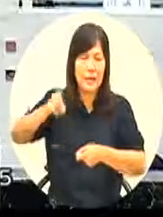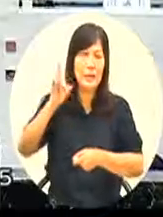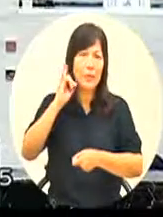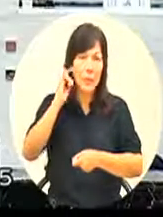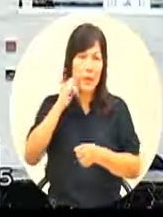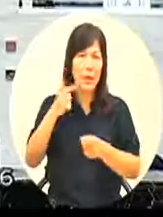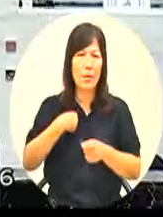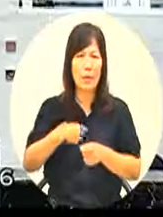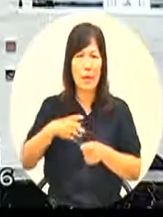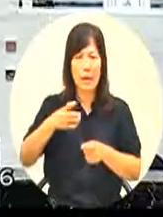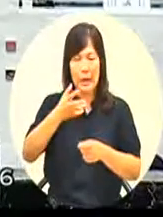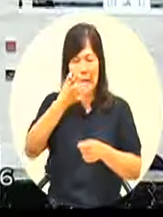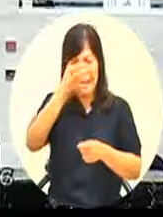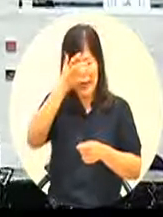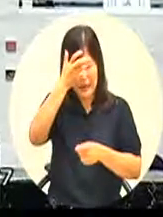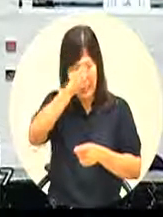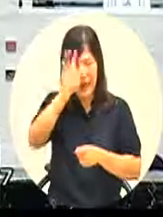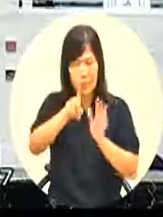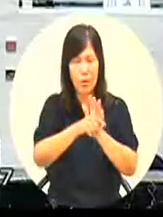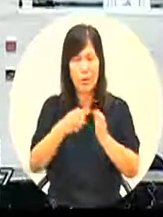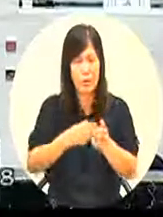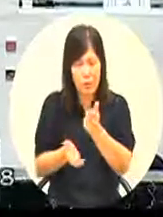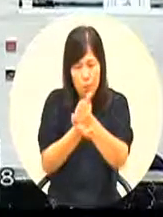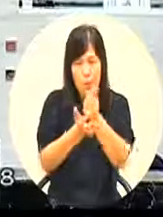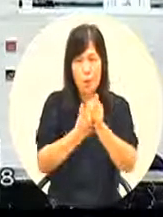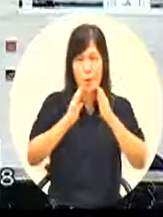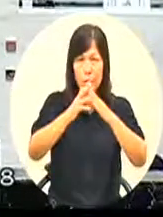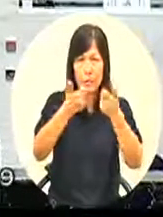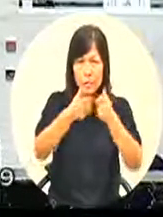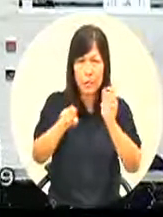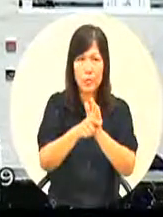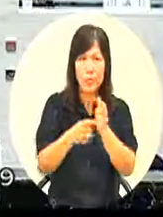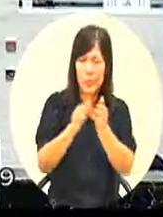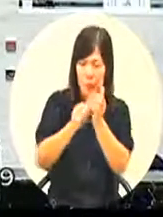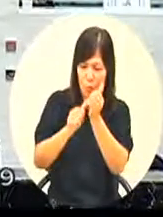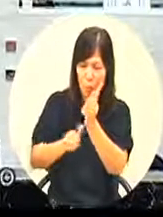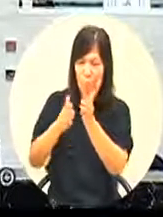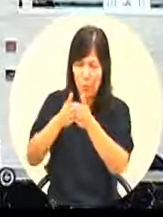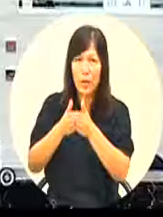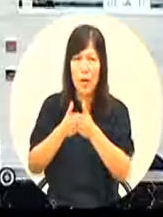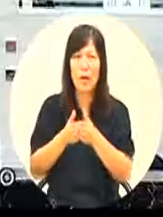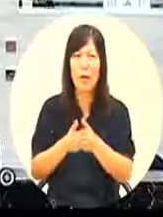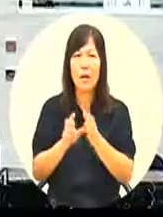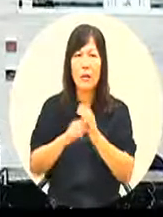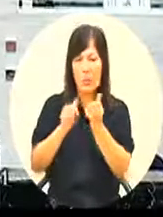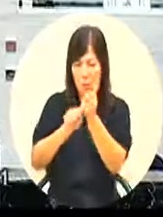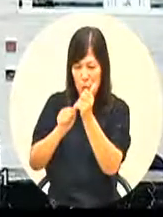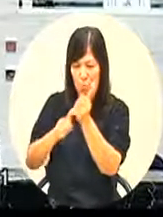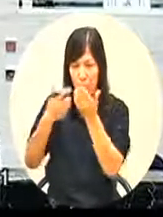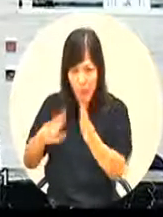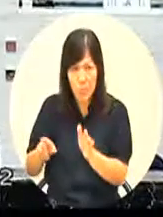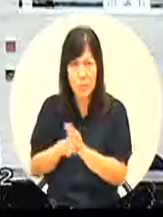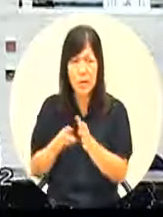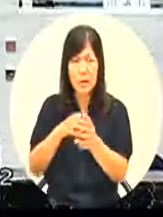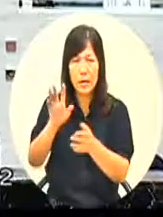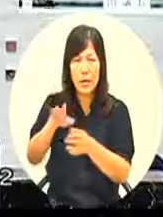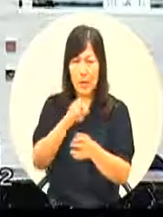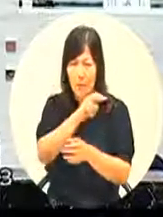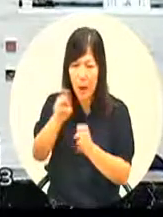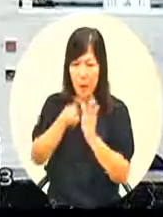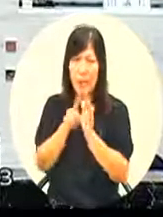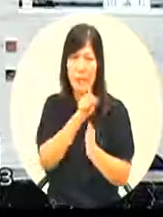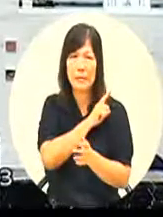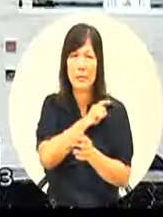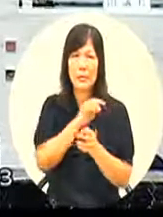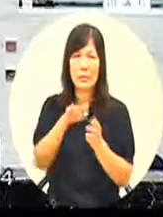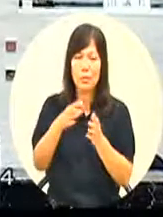可是我真的鼓励我们这个议会同仁多多生孩子。 因为多多生孩子，其实你可以去看到 你